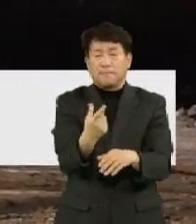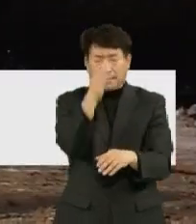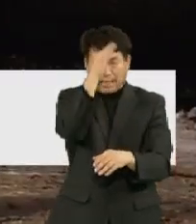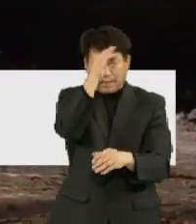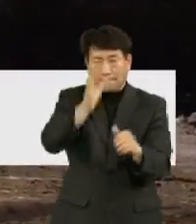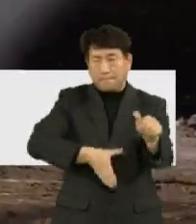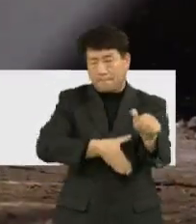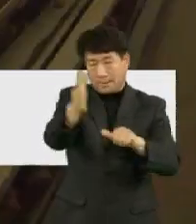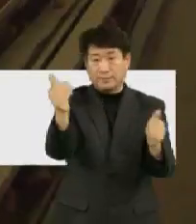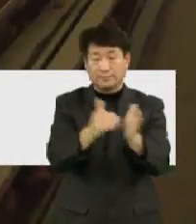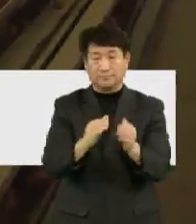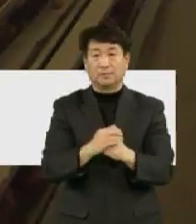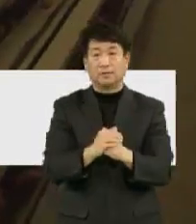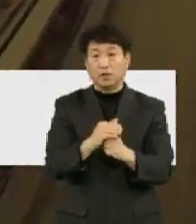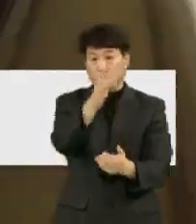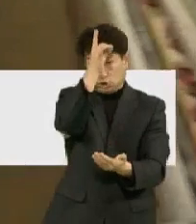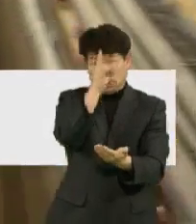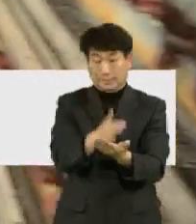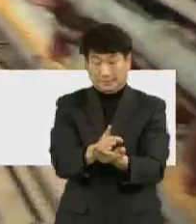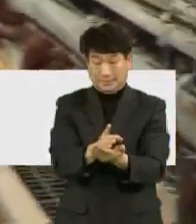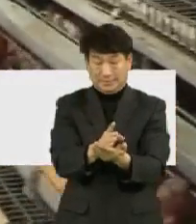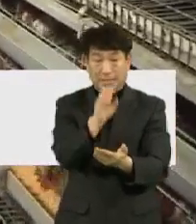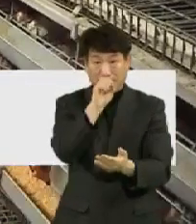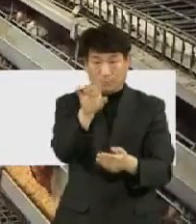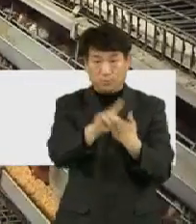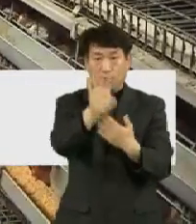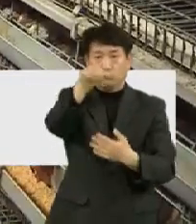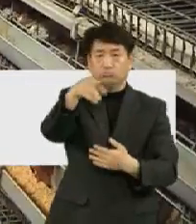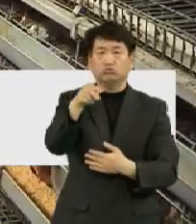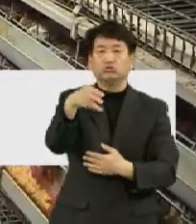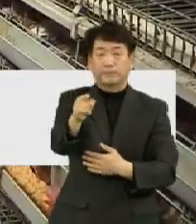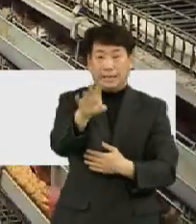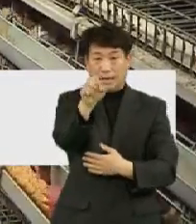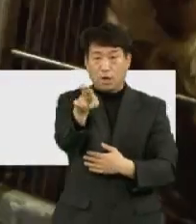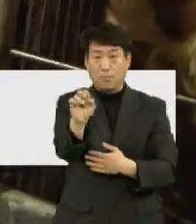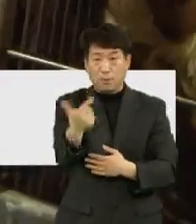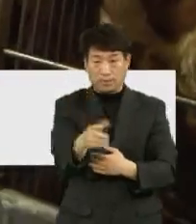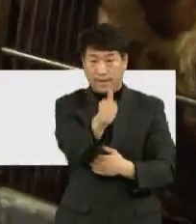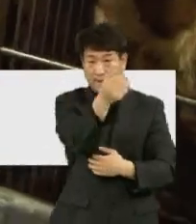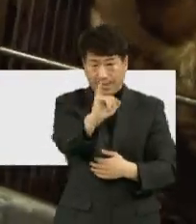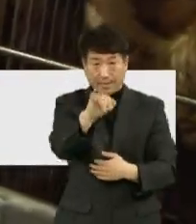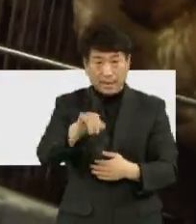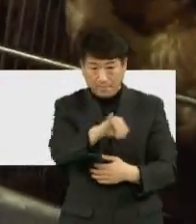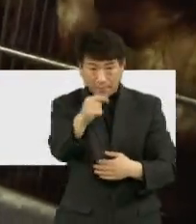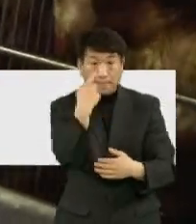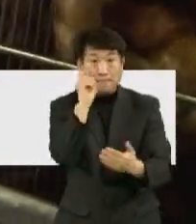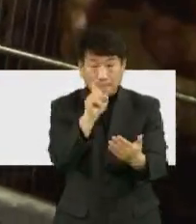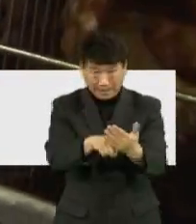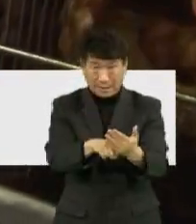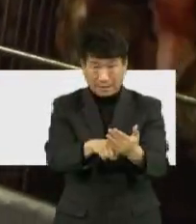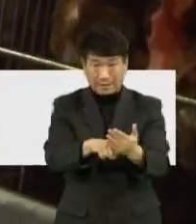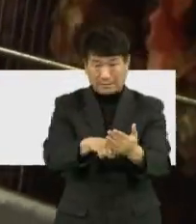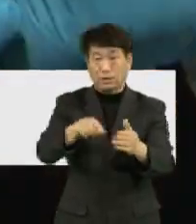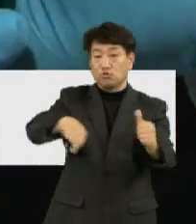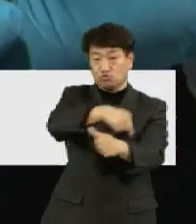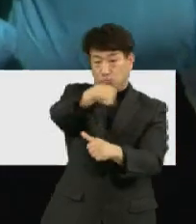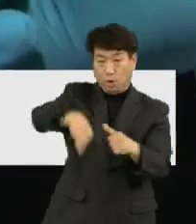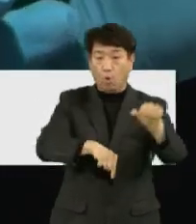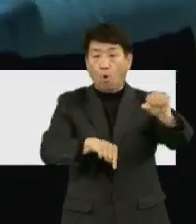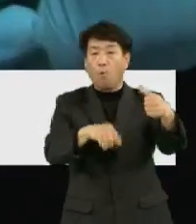나섰습니다 전환 시에 따르면 어제 풍세면 의한 산란계 농장에서 ai 바이러스가 검출돼 반경 500m